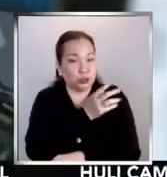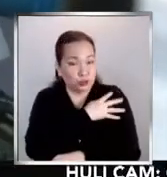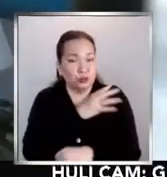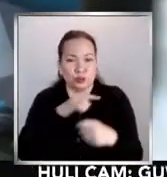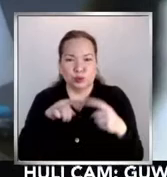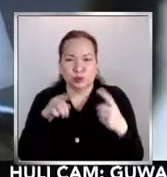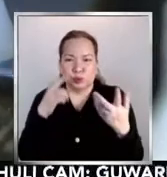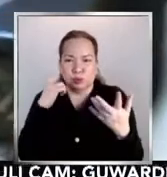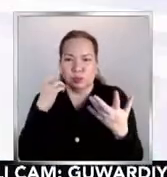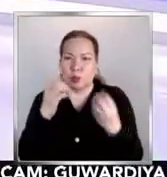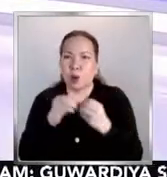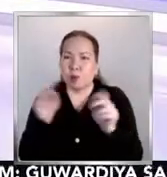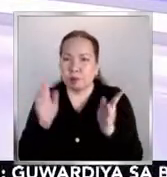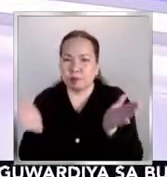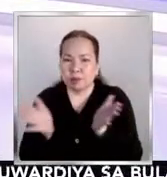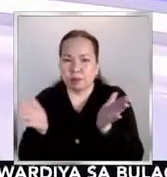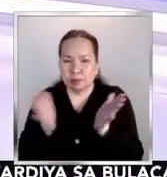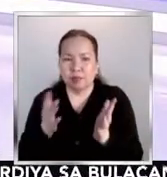magpapa-booster.